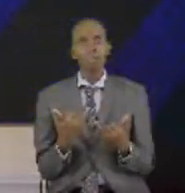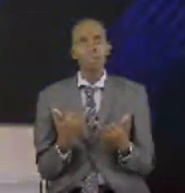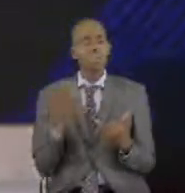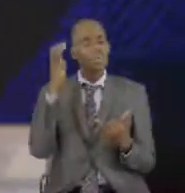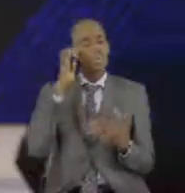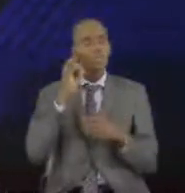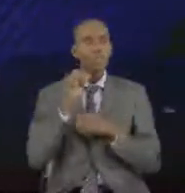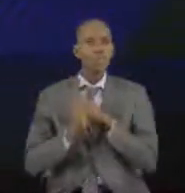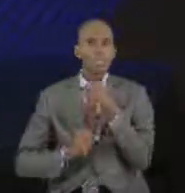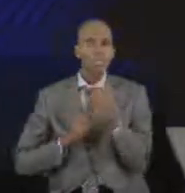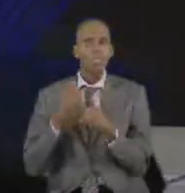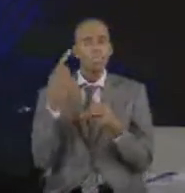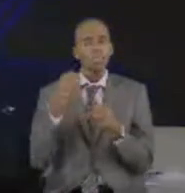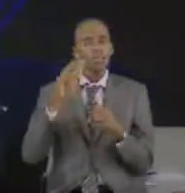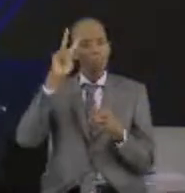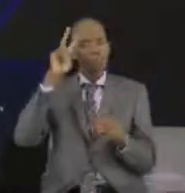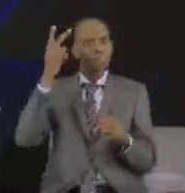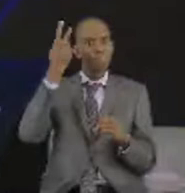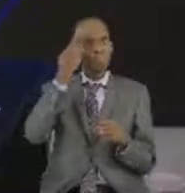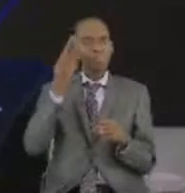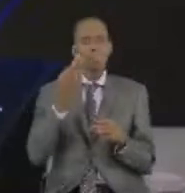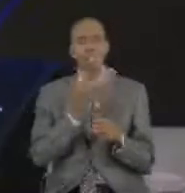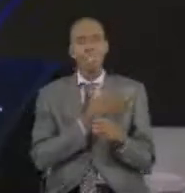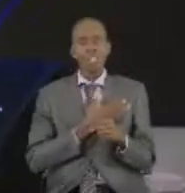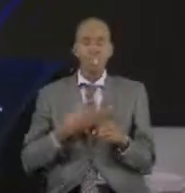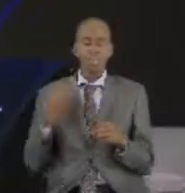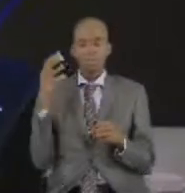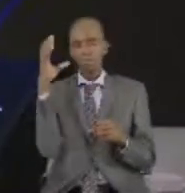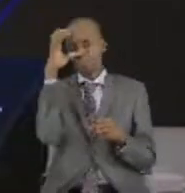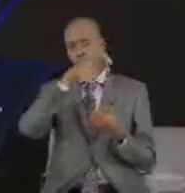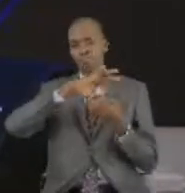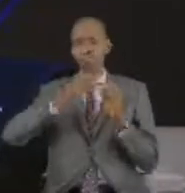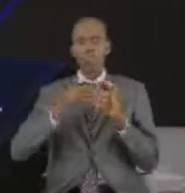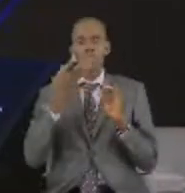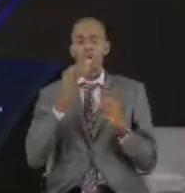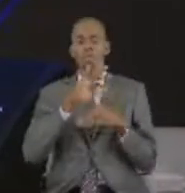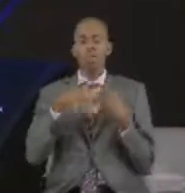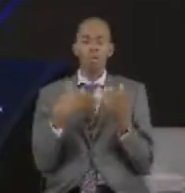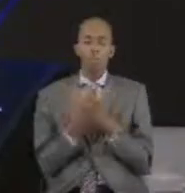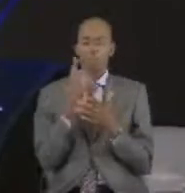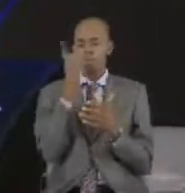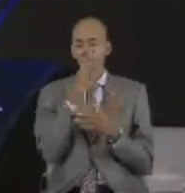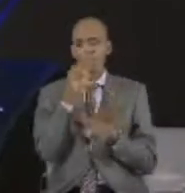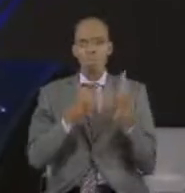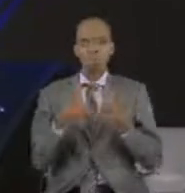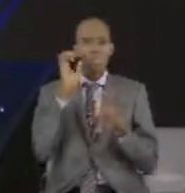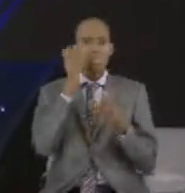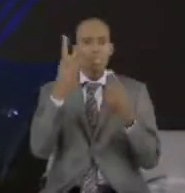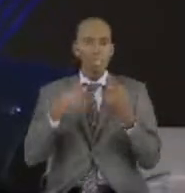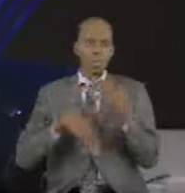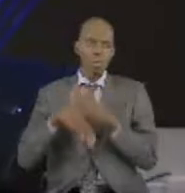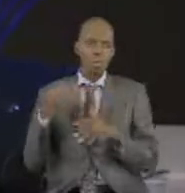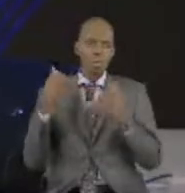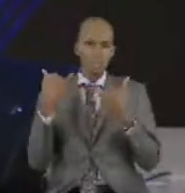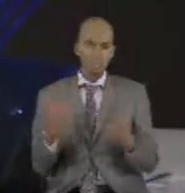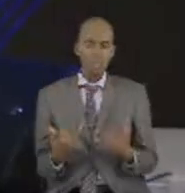souffert que la mauvaise interprétation et la pression des faux frais et la sortie de suite de cela à et